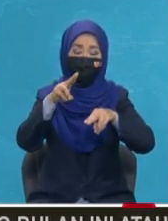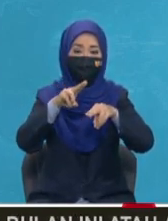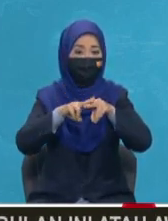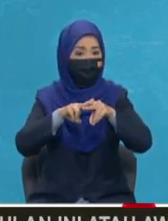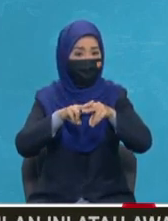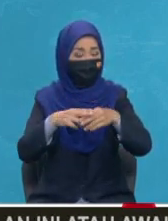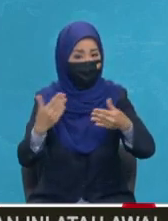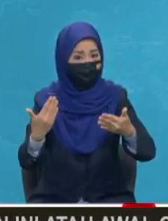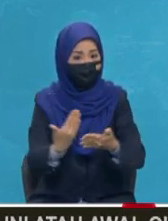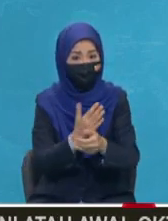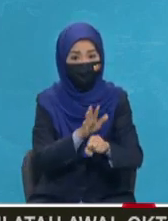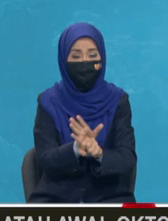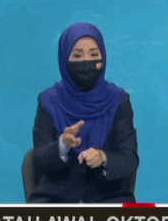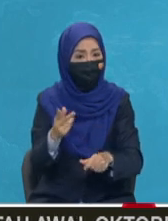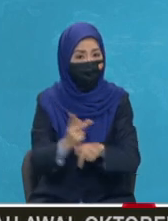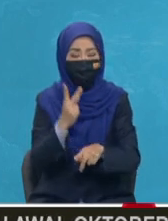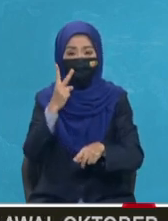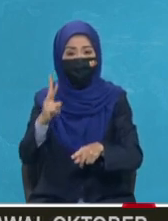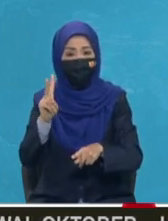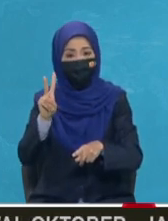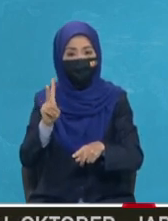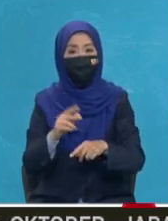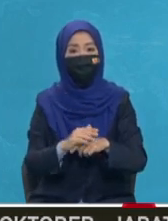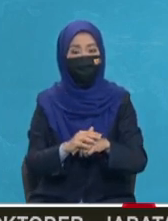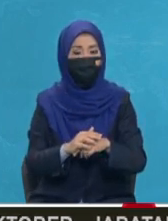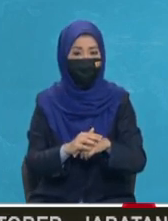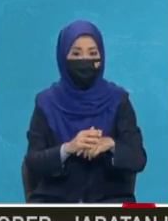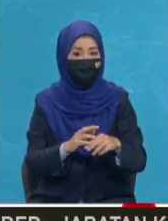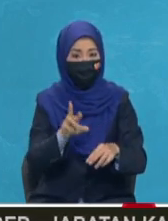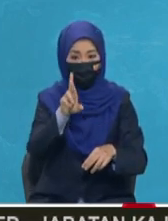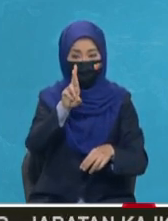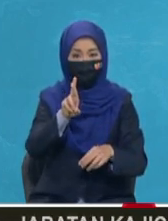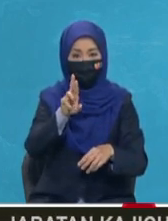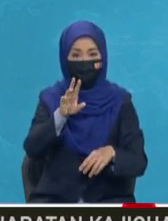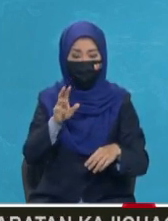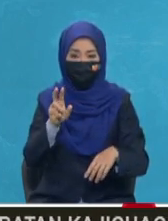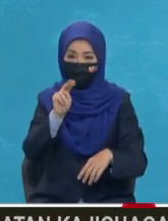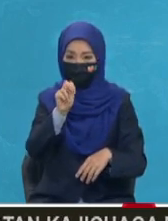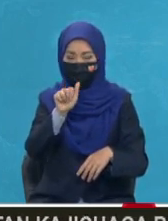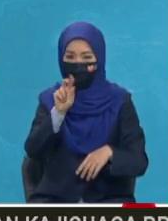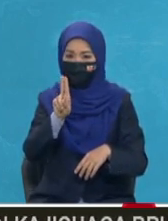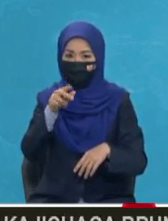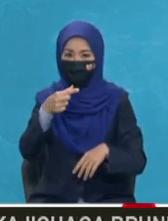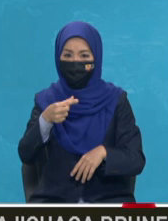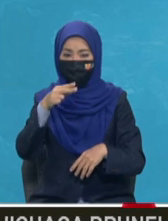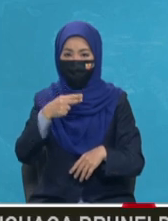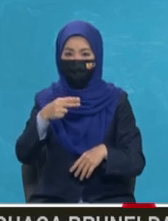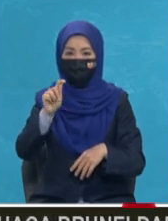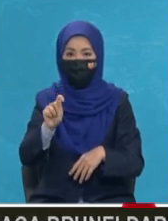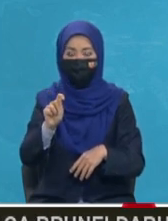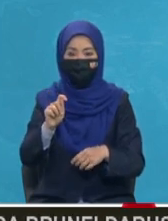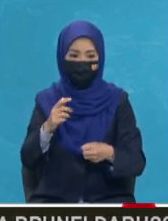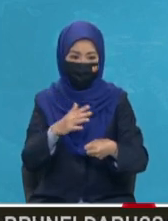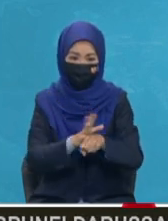kedua ini yang mana basic reproduksi number ataupun Arnold itu reproduction 16 masa gelombang kedua